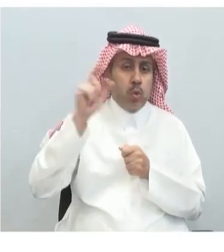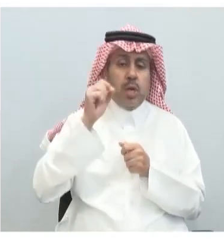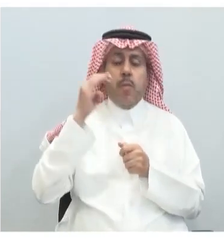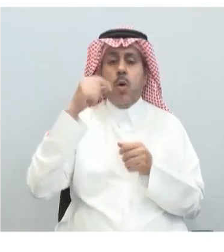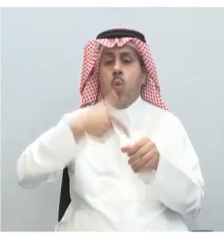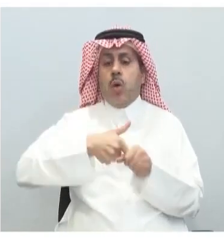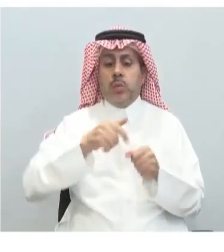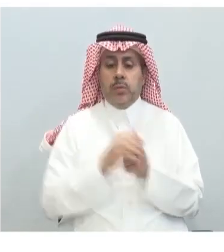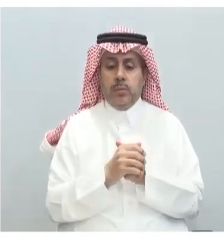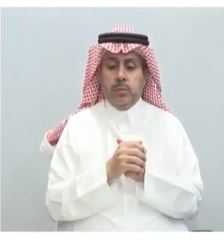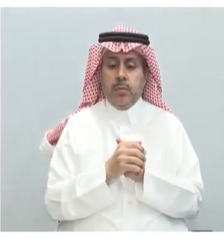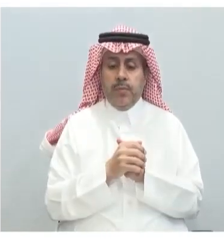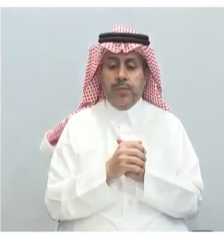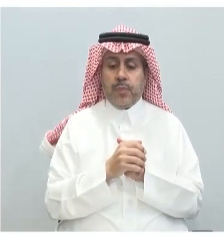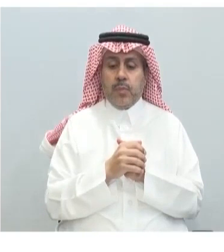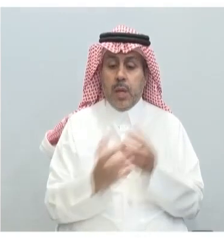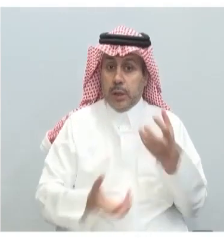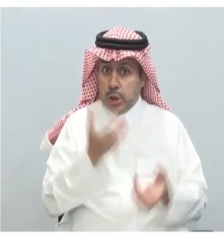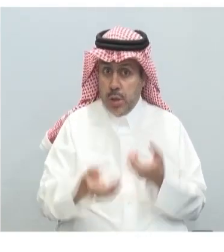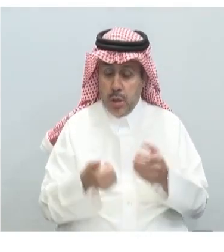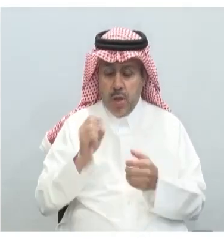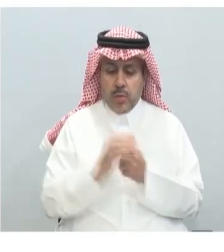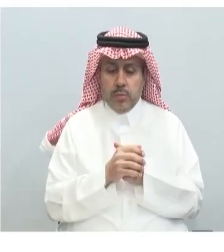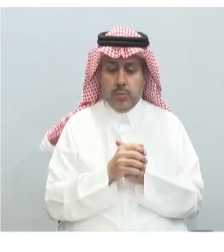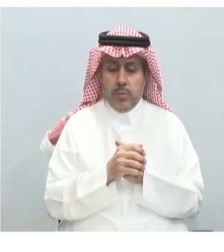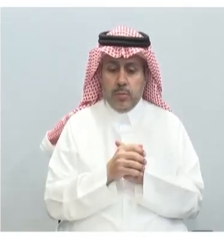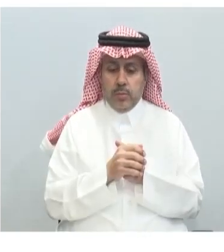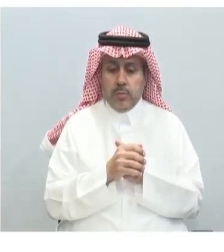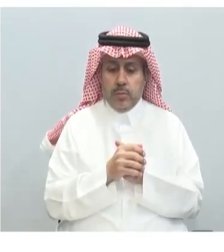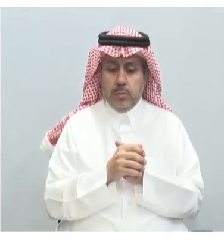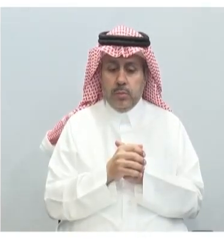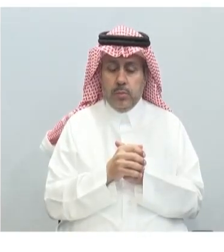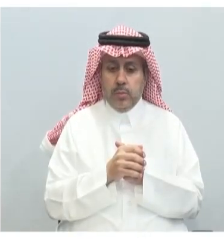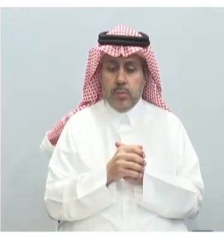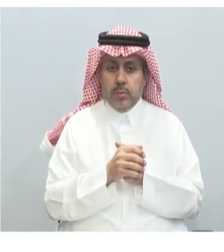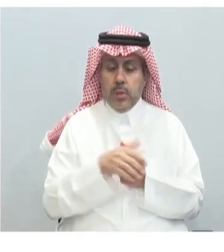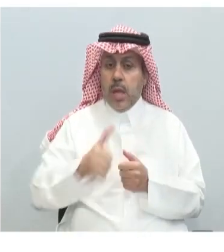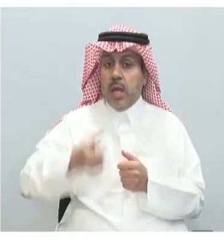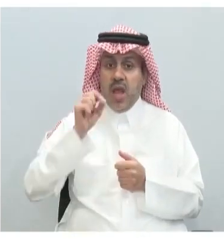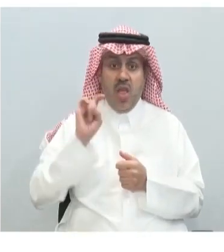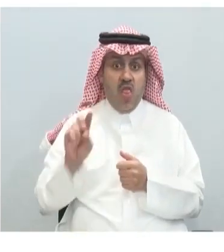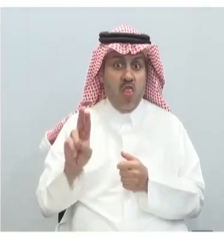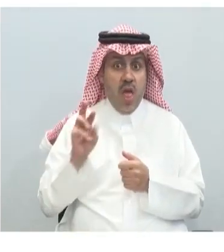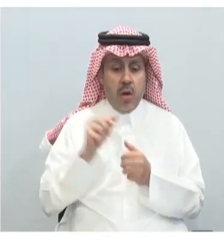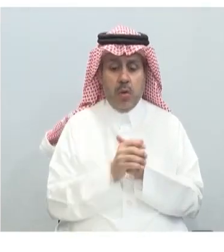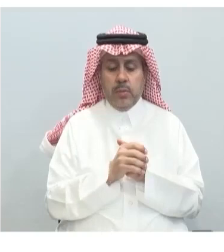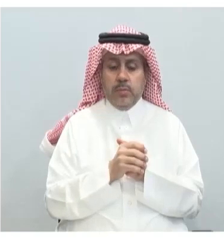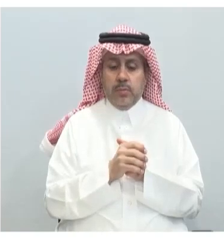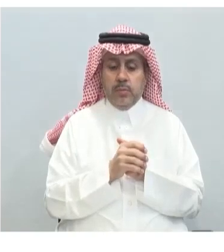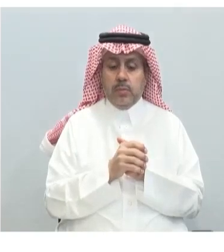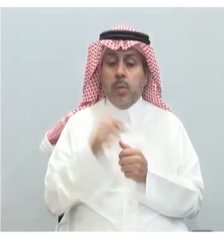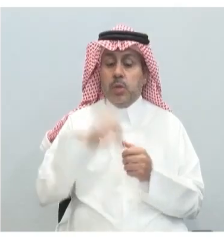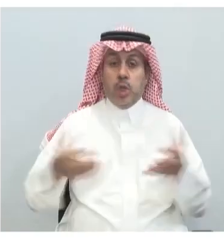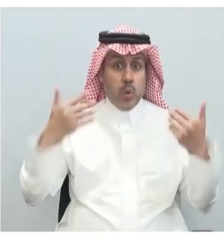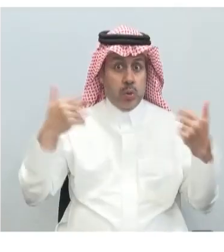الوقود طبعا حراره معادله احتراق الايثانول ستكون الايثانول احتراق اذا وجود لابد من وجود